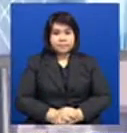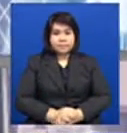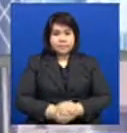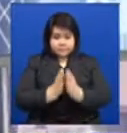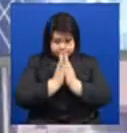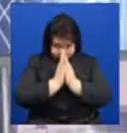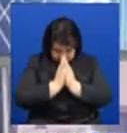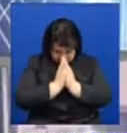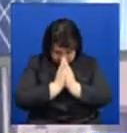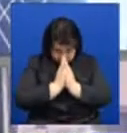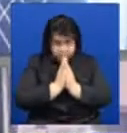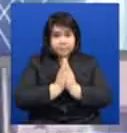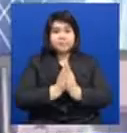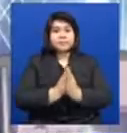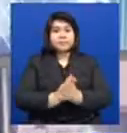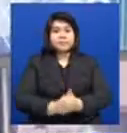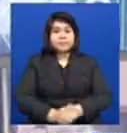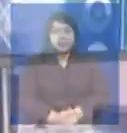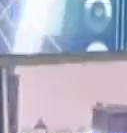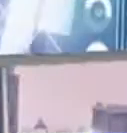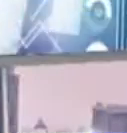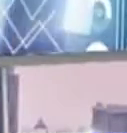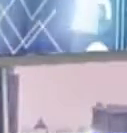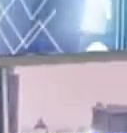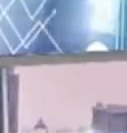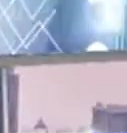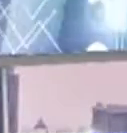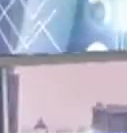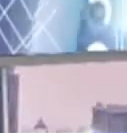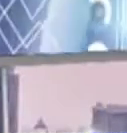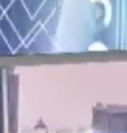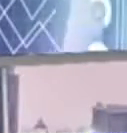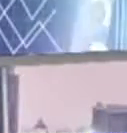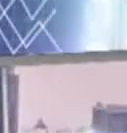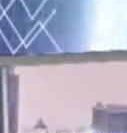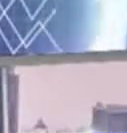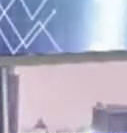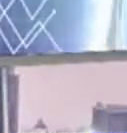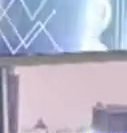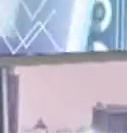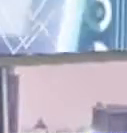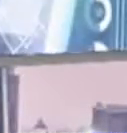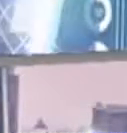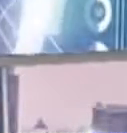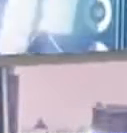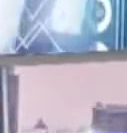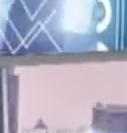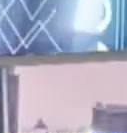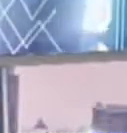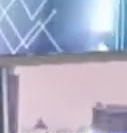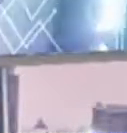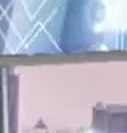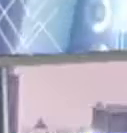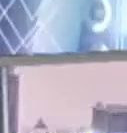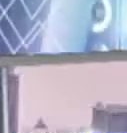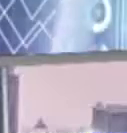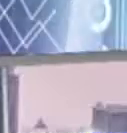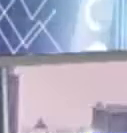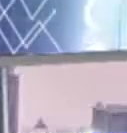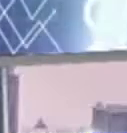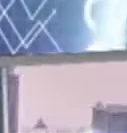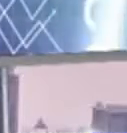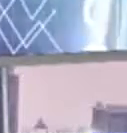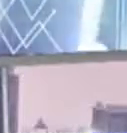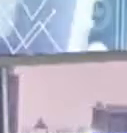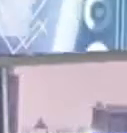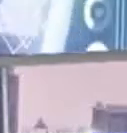มาดูการลงทุนในตลาดหุ้นกันบ้างนะคะวันนี้ตลาดหุ้นไทยยังคงเคลื่อนไหวผันผวนและมีแรงขายทำกำไรนะคะเพื่อลดความเสี่ยงส่